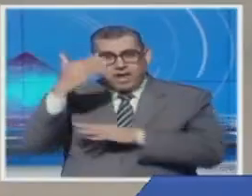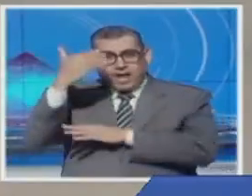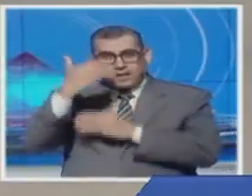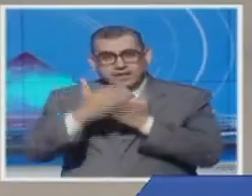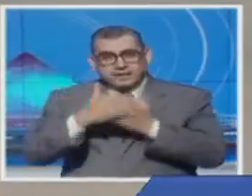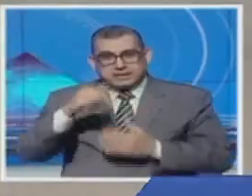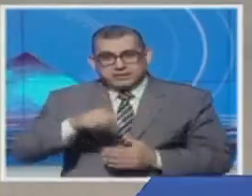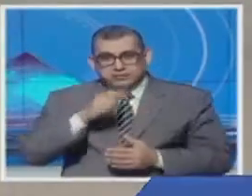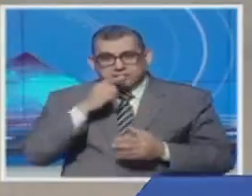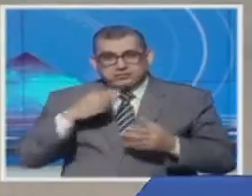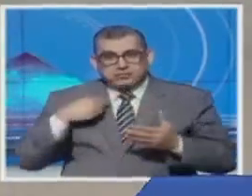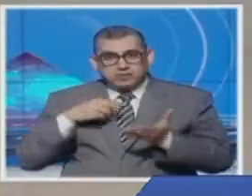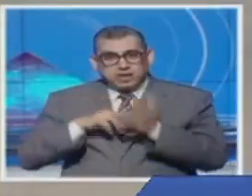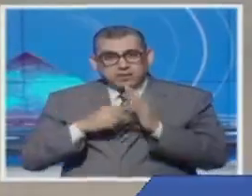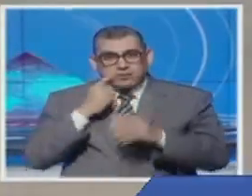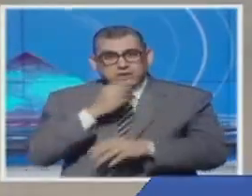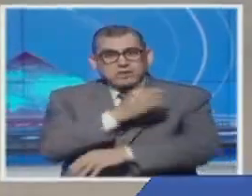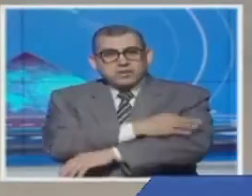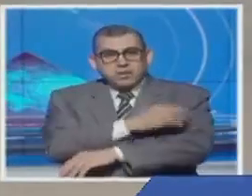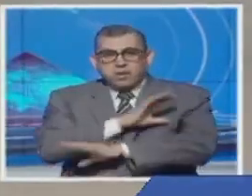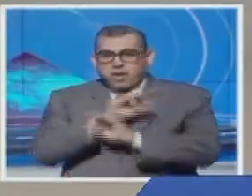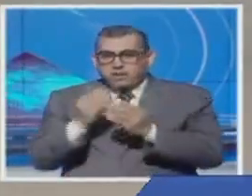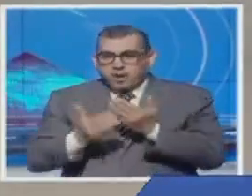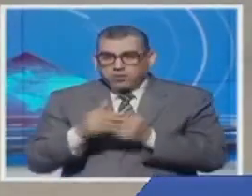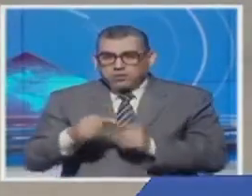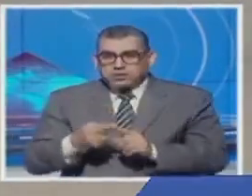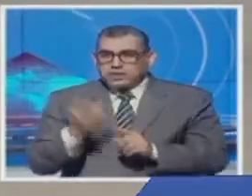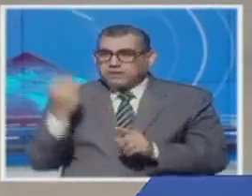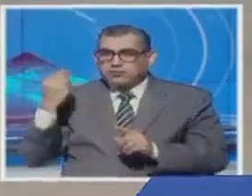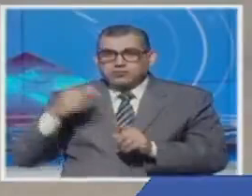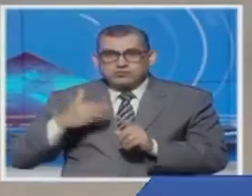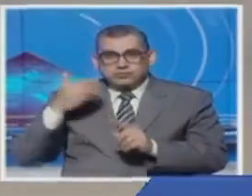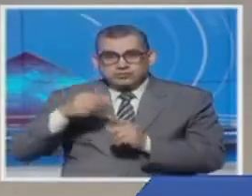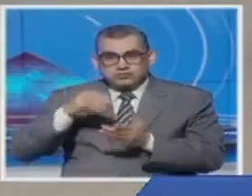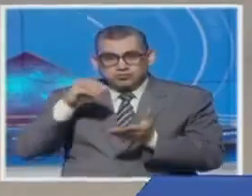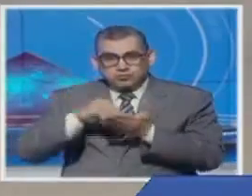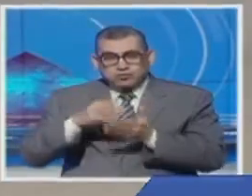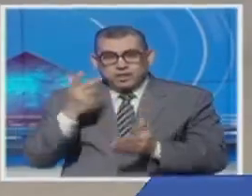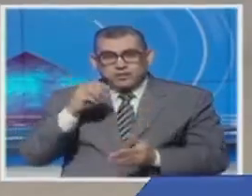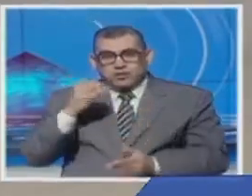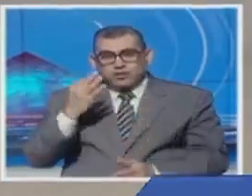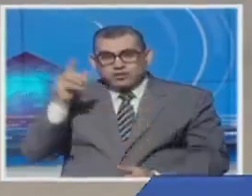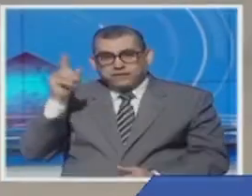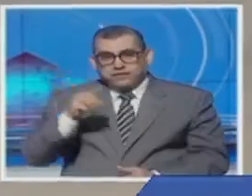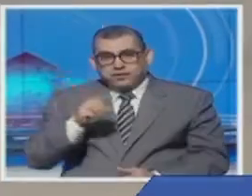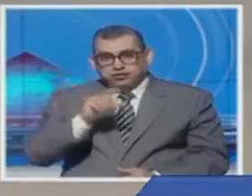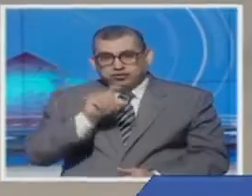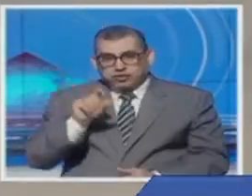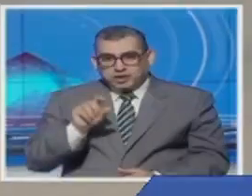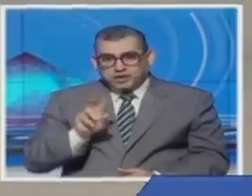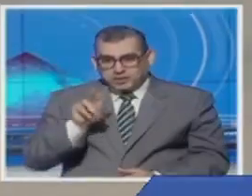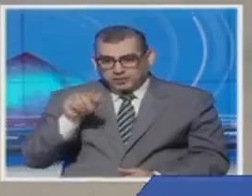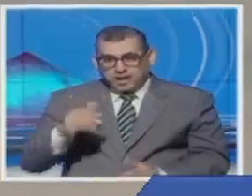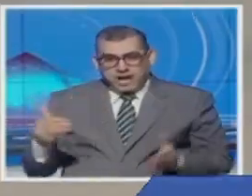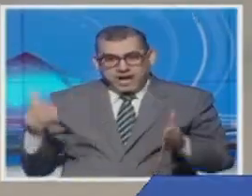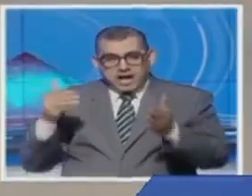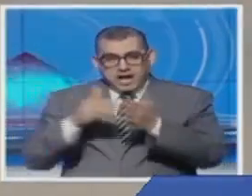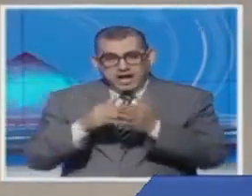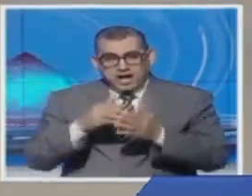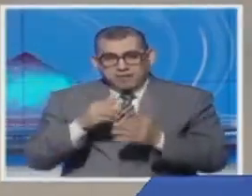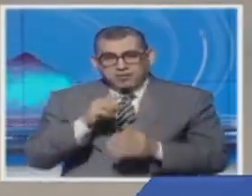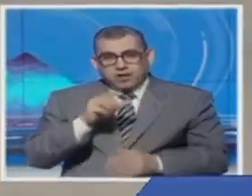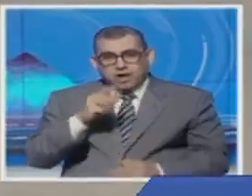هو موسم استثنائي بكل المقاييس. فالمهرجان الذي بدأ منذ 13 من هذا الشهر وينتهي في